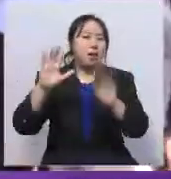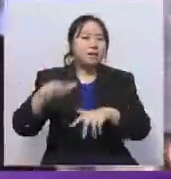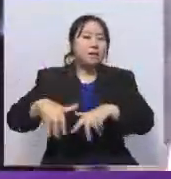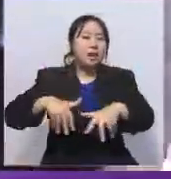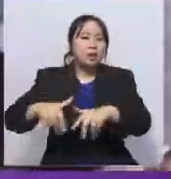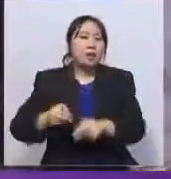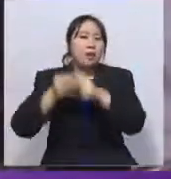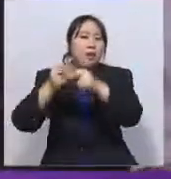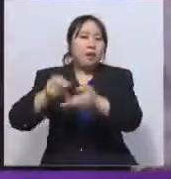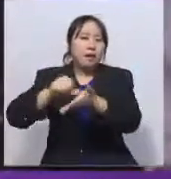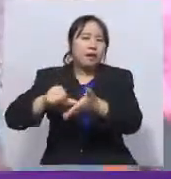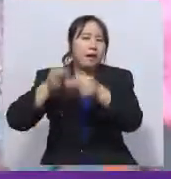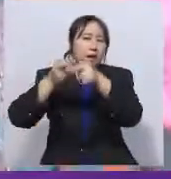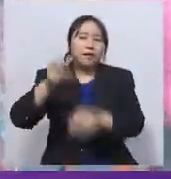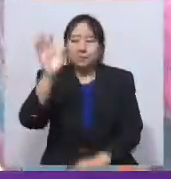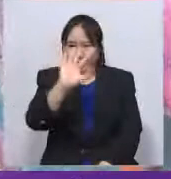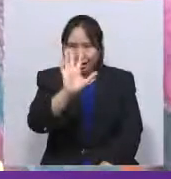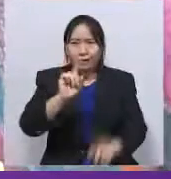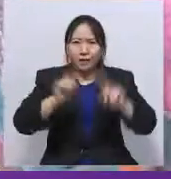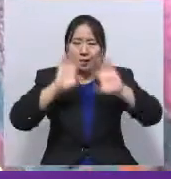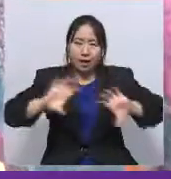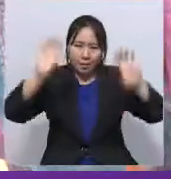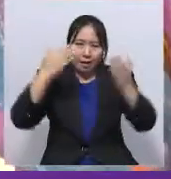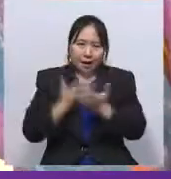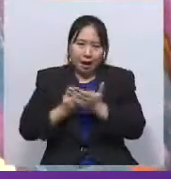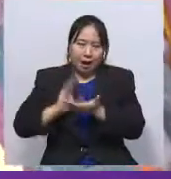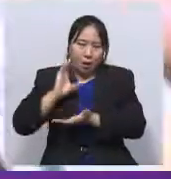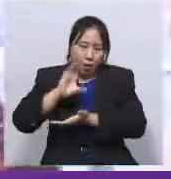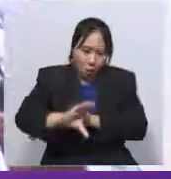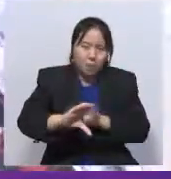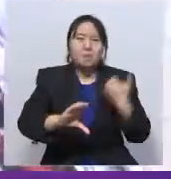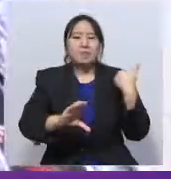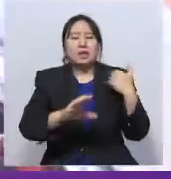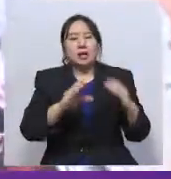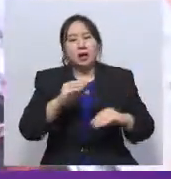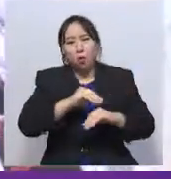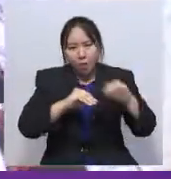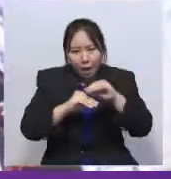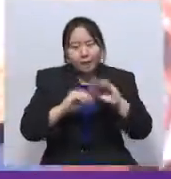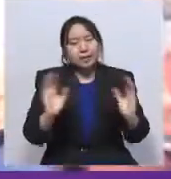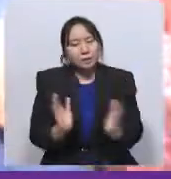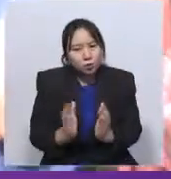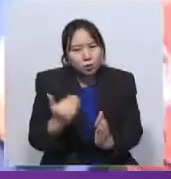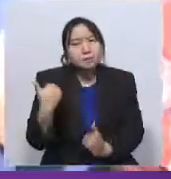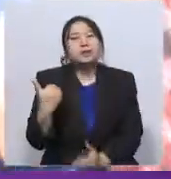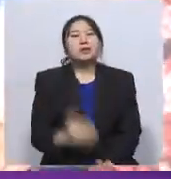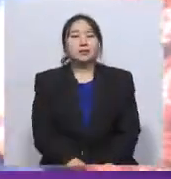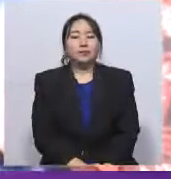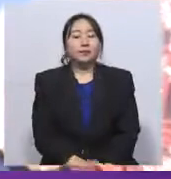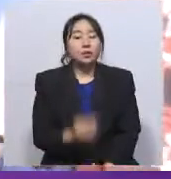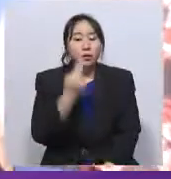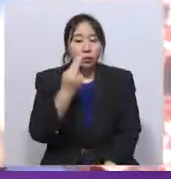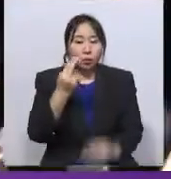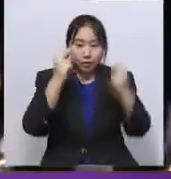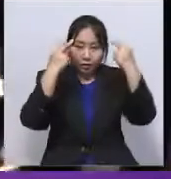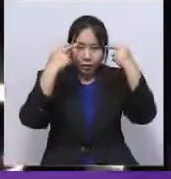ประชาชนดำเนินการเพียงลำพังแต่รัฐบาลมีงบประมาณและโครงการสนับสนุนความเป็นอยู่ที่ดีขึ้นอย่างต่อเนื่องฟังประเด็นนี้